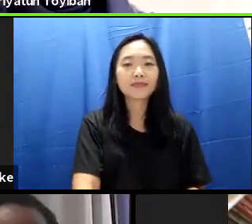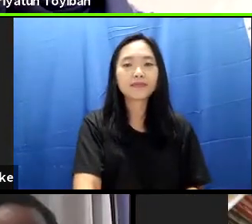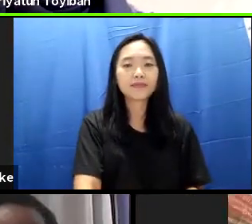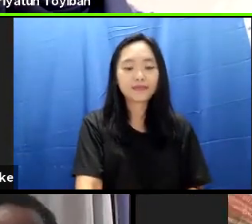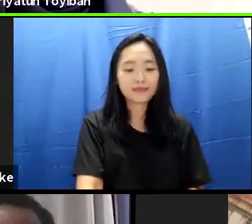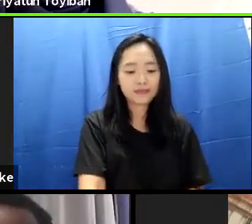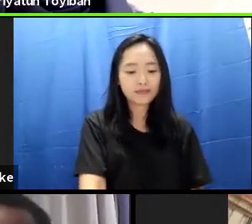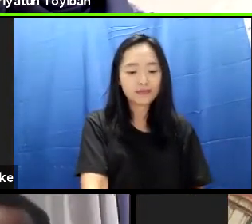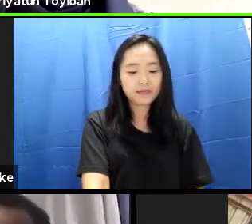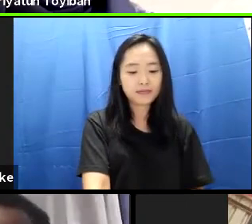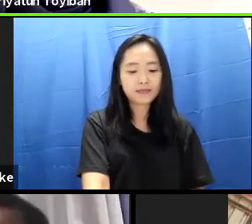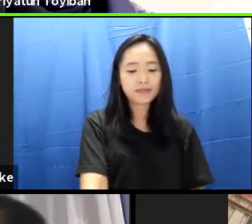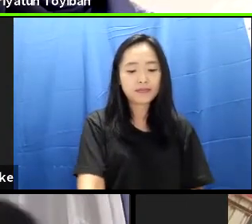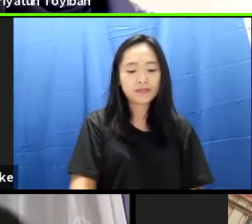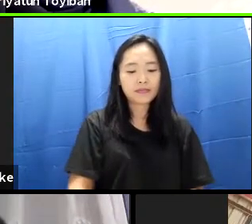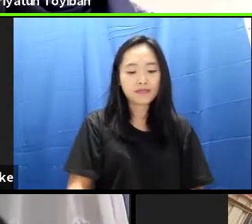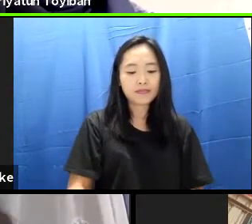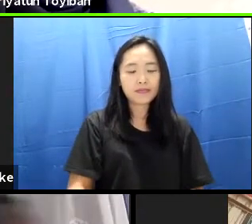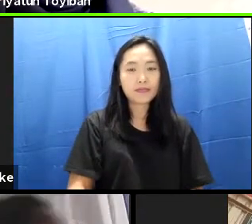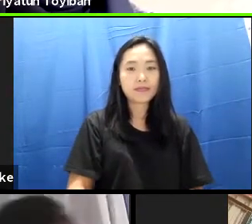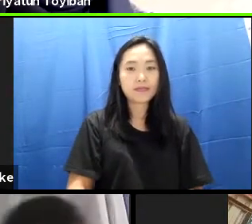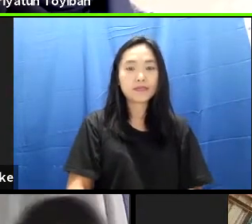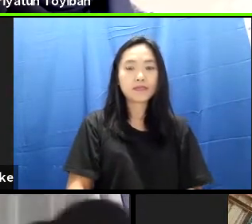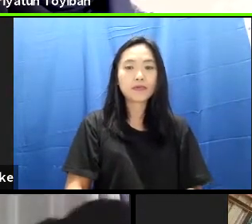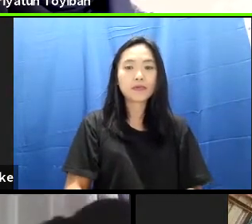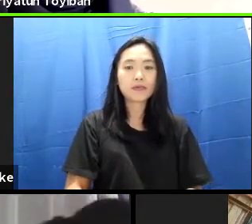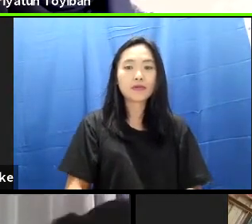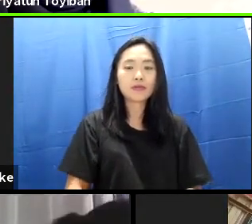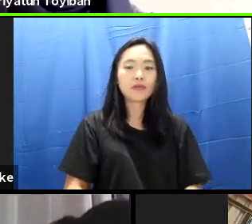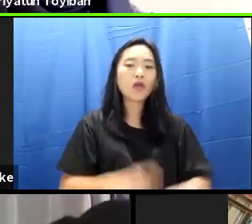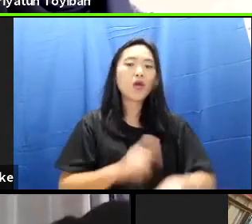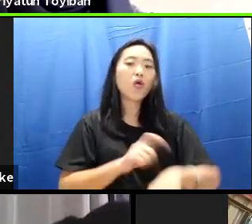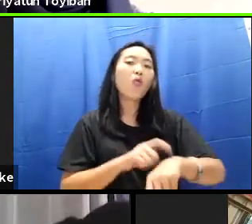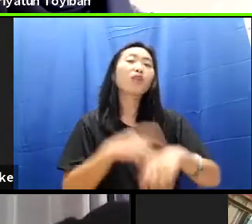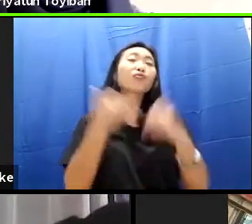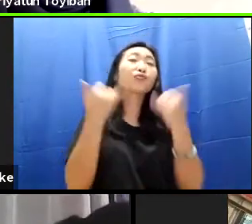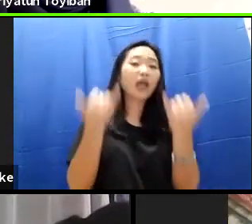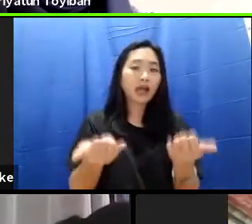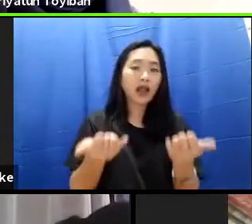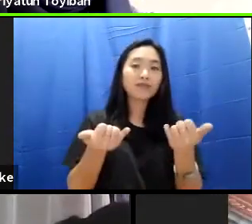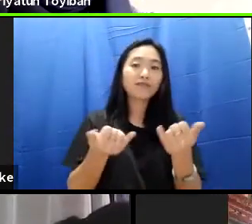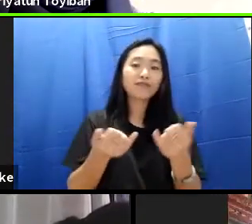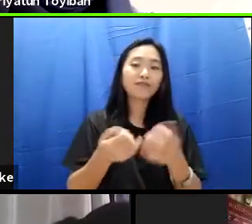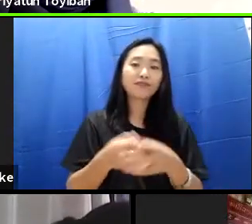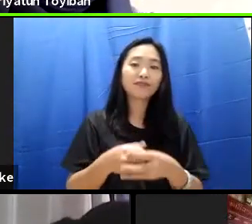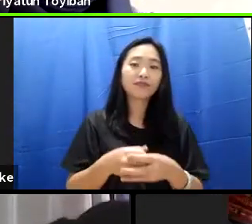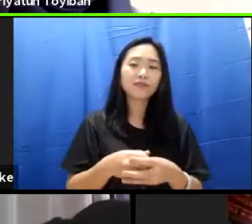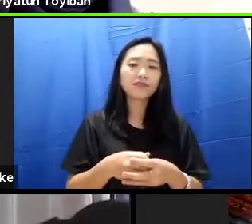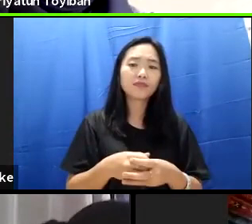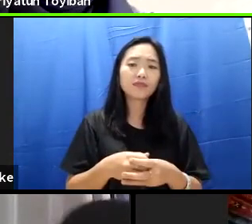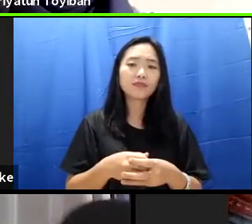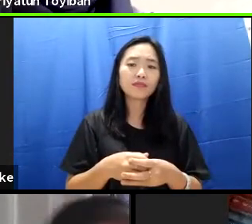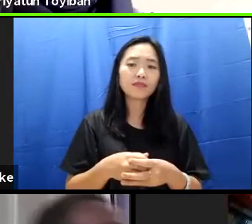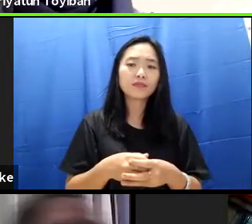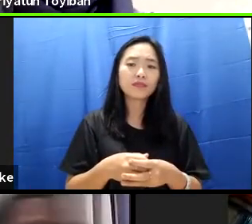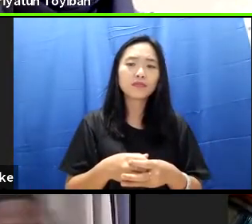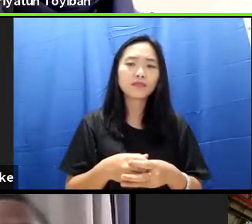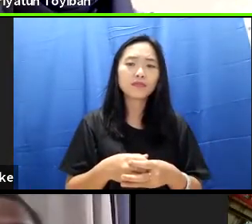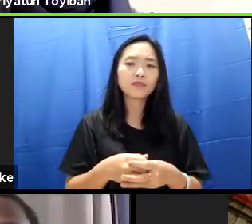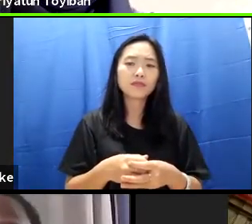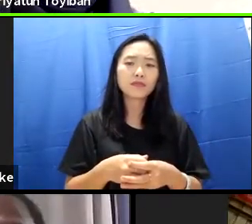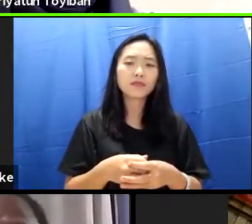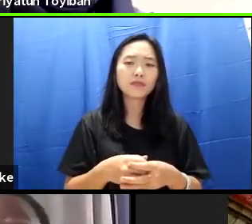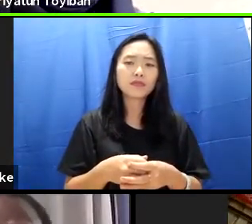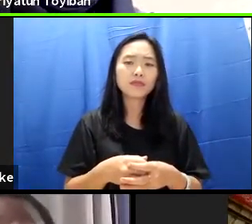Menurut saya memang pada saat sekarang gitu ya, ketika ide-ide perubahan,